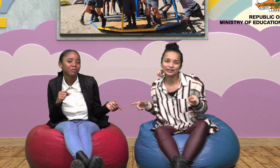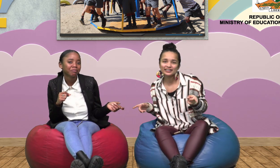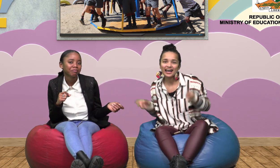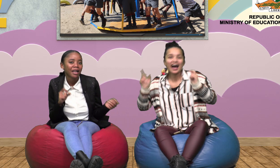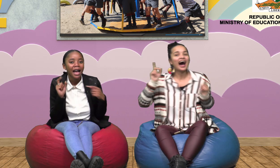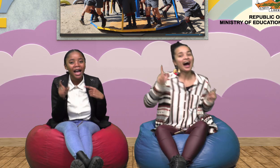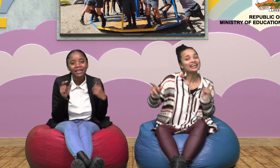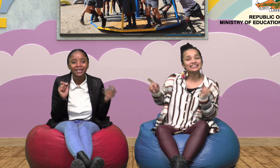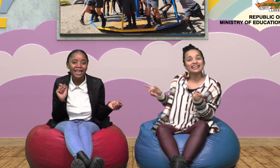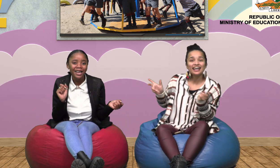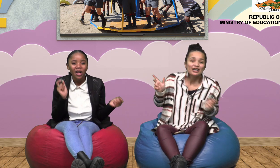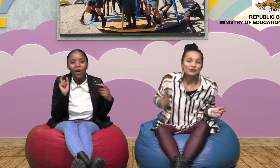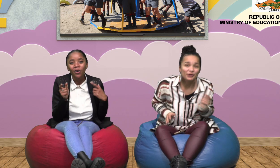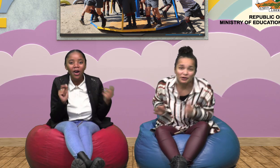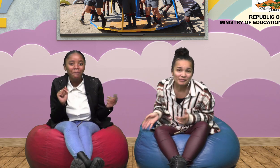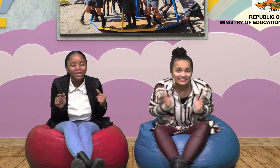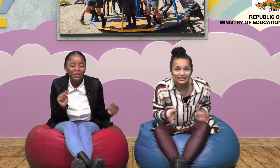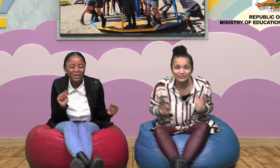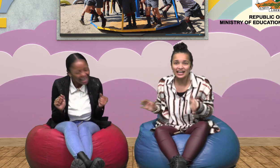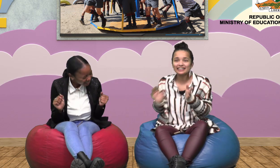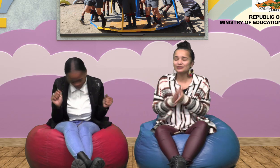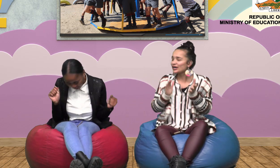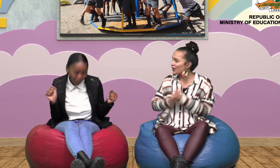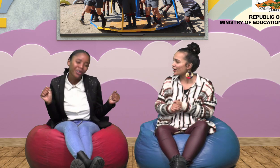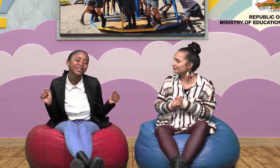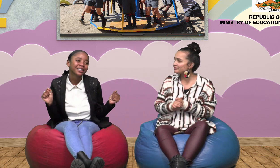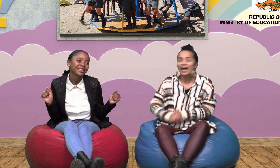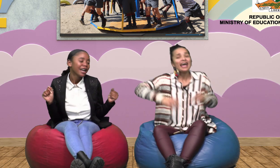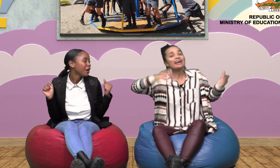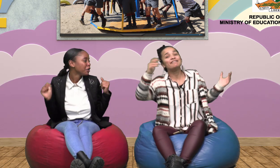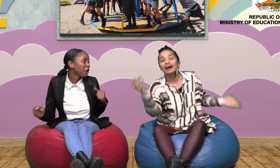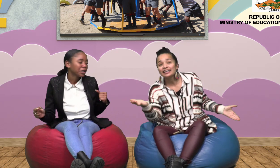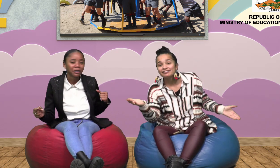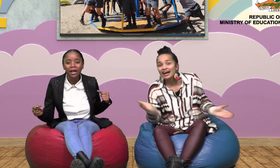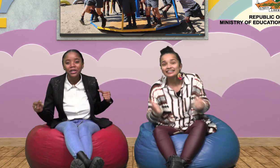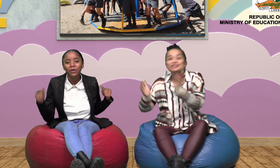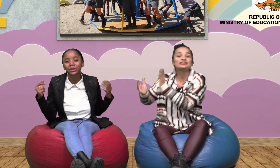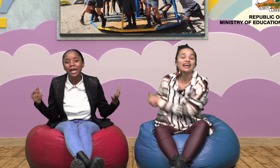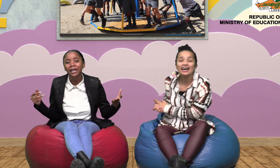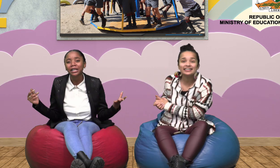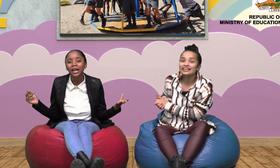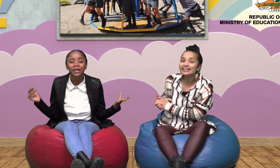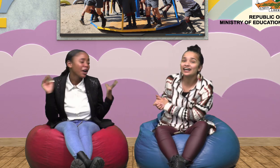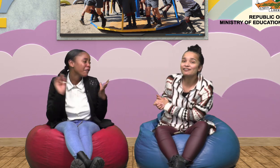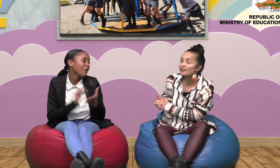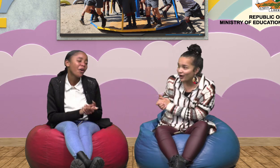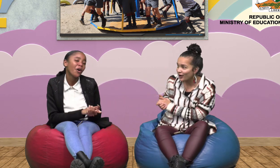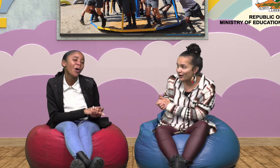kort? Hasie, hoekom is jou stert so kort? En wat het van jou stertjie